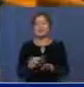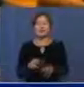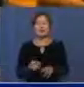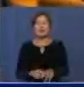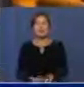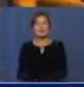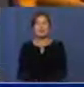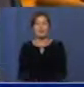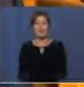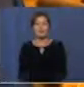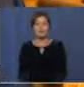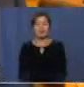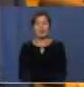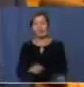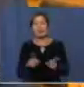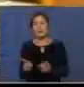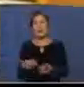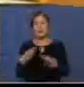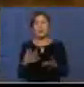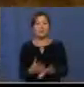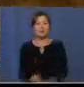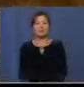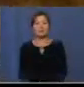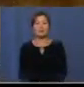көмегімен арнайы формаларға осылай береді.